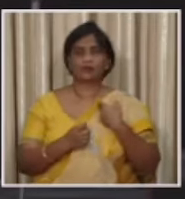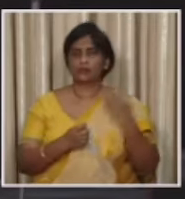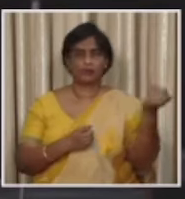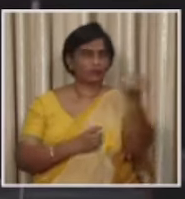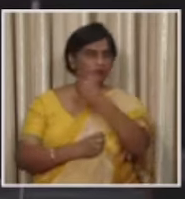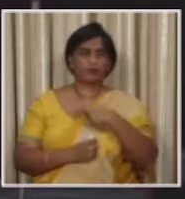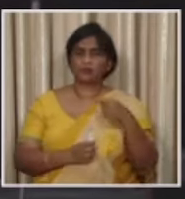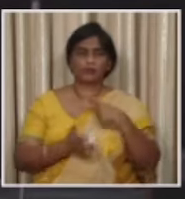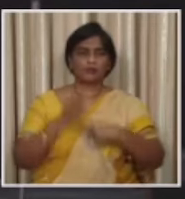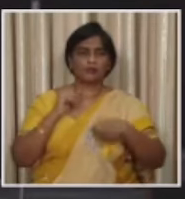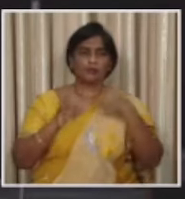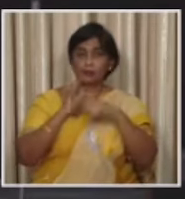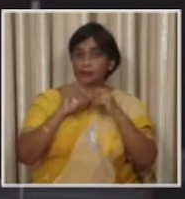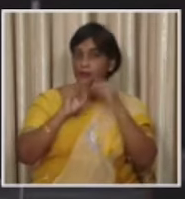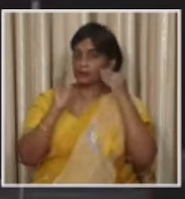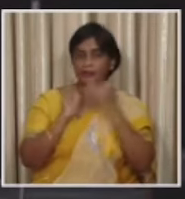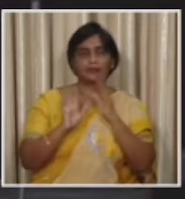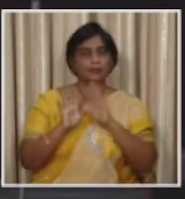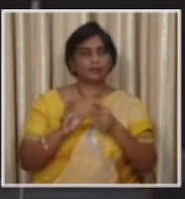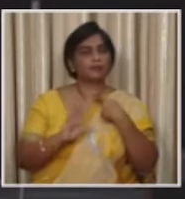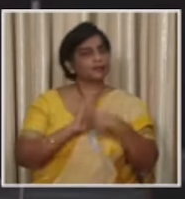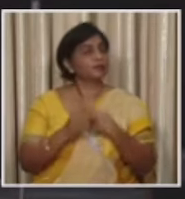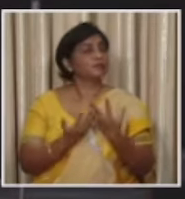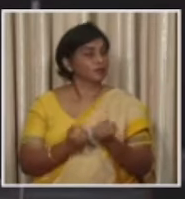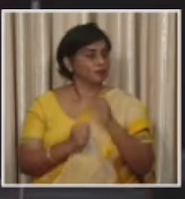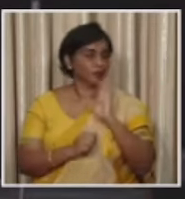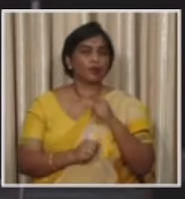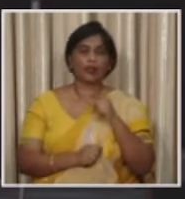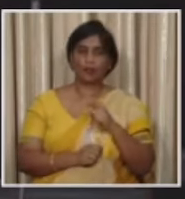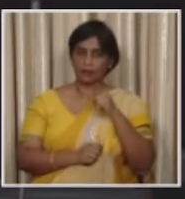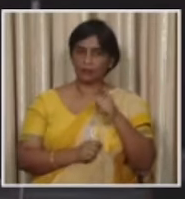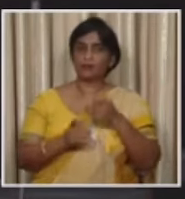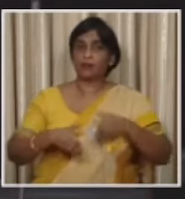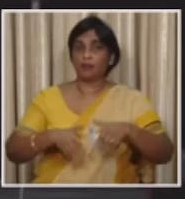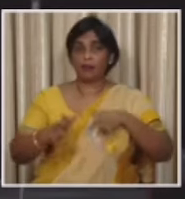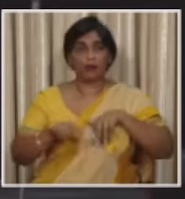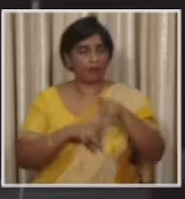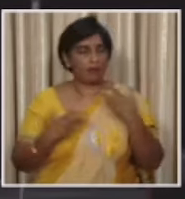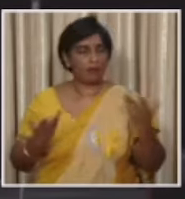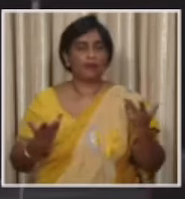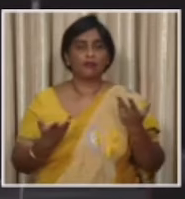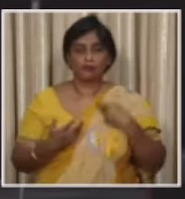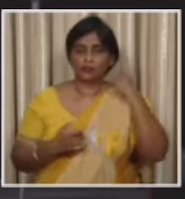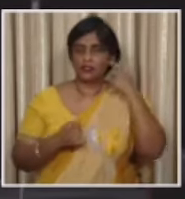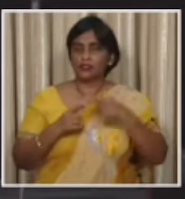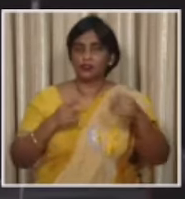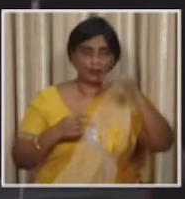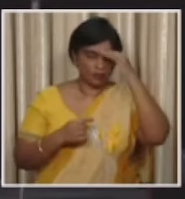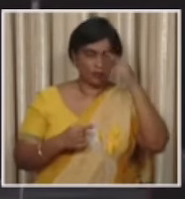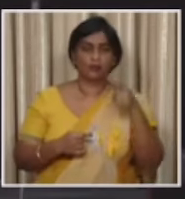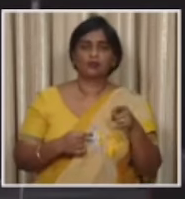ඉන්න කිසිම කෙනෙක් දේශපාලන අරමුණක් එක්ක කියලා. ඒ වෙලාවේ රටේ අවශ්‍යතාවය තිබ්බේ. ඔබතුමාට පාර බහලා යන්න බැරි වුණා. අපිට මතකයි විපක්ෂ